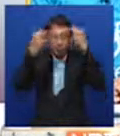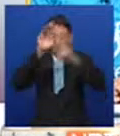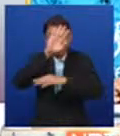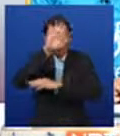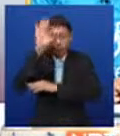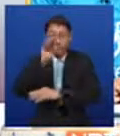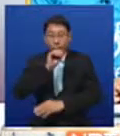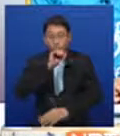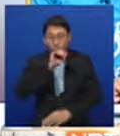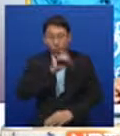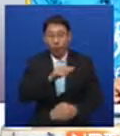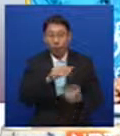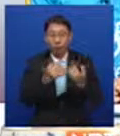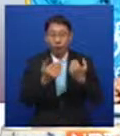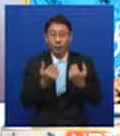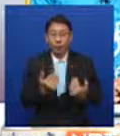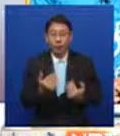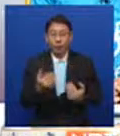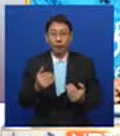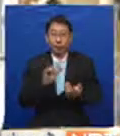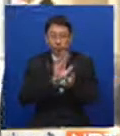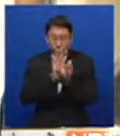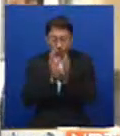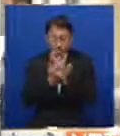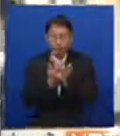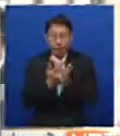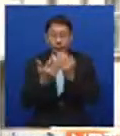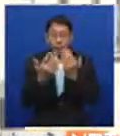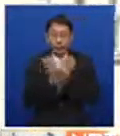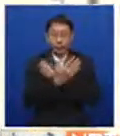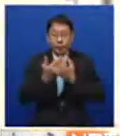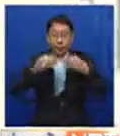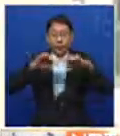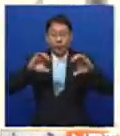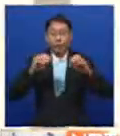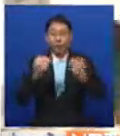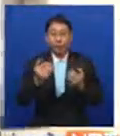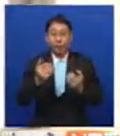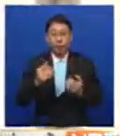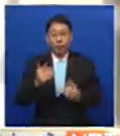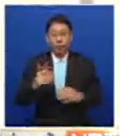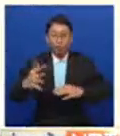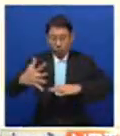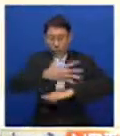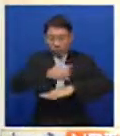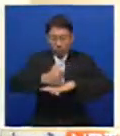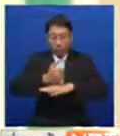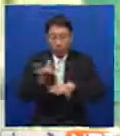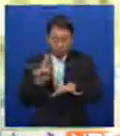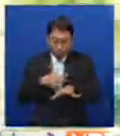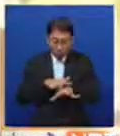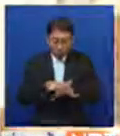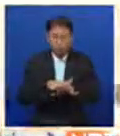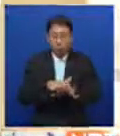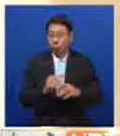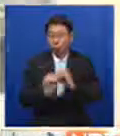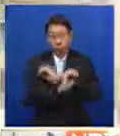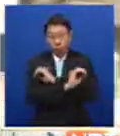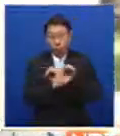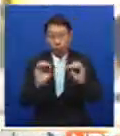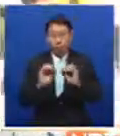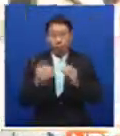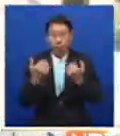คะก็ย้ำนะคะว่าในการปรับคณะรัฐมนตรีค่ะจะไม่นำอดีตนักการเมืองเข้ามาร่วมแล้วก็